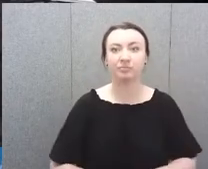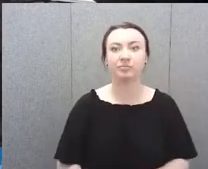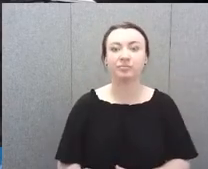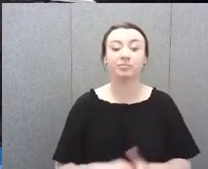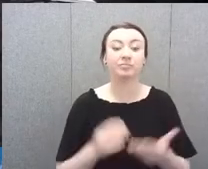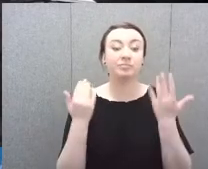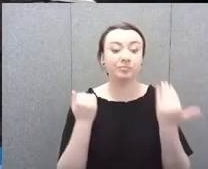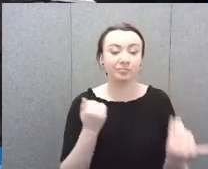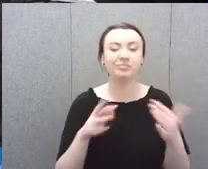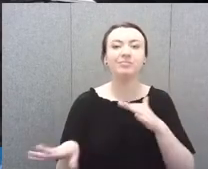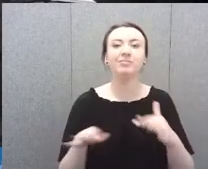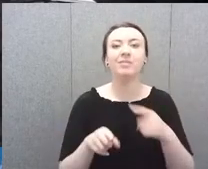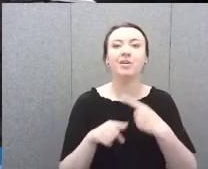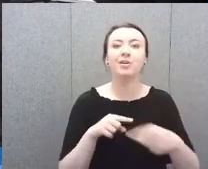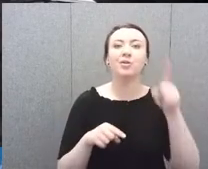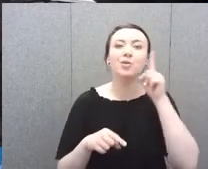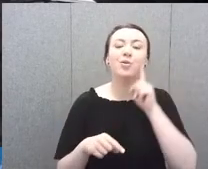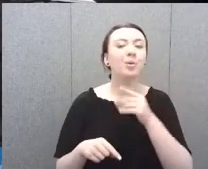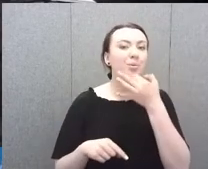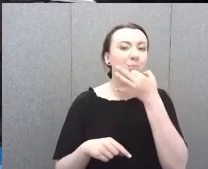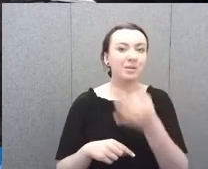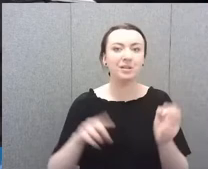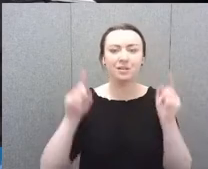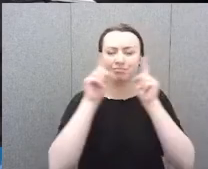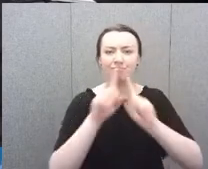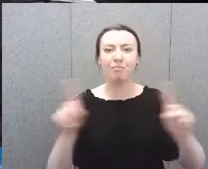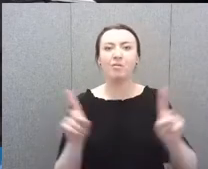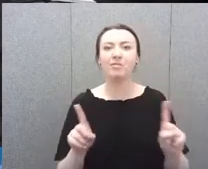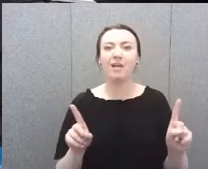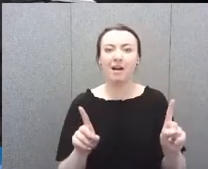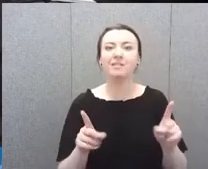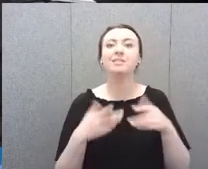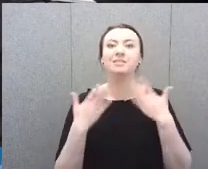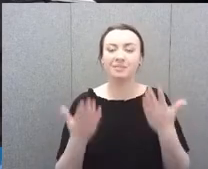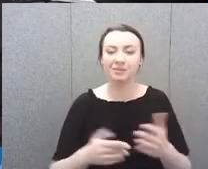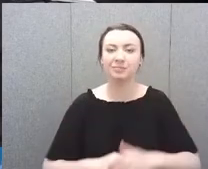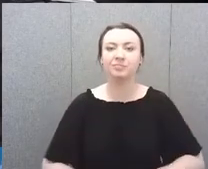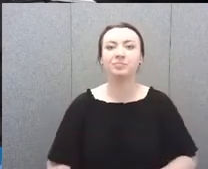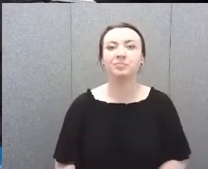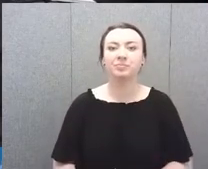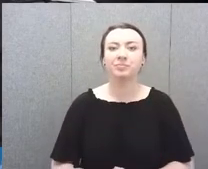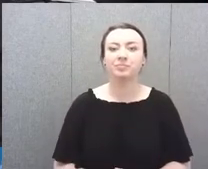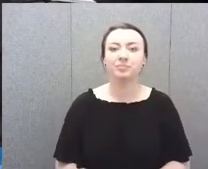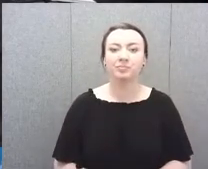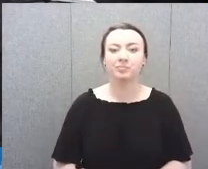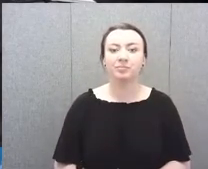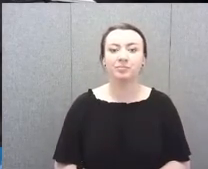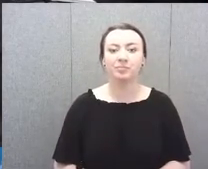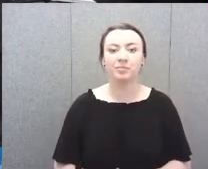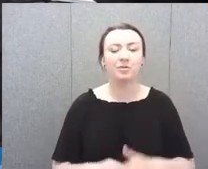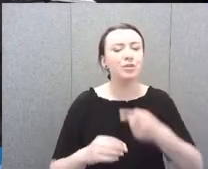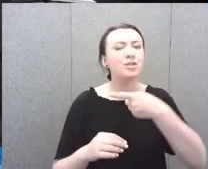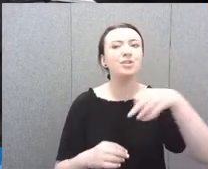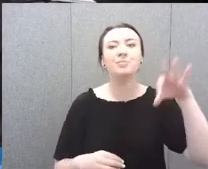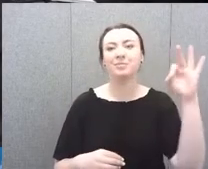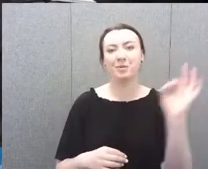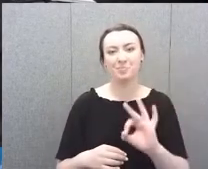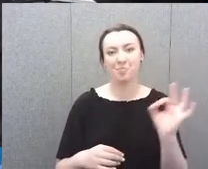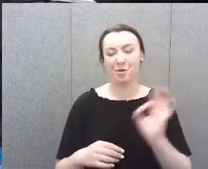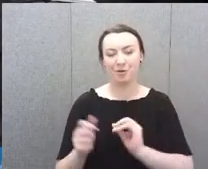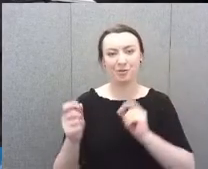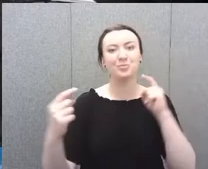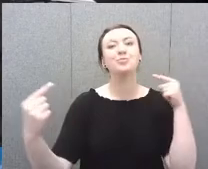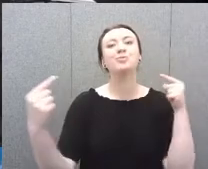обязанностями. В этом случае я хочу сразу, спонтанно, хотела бы сказать про...